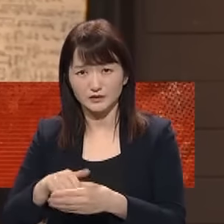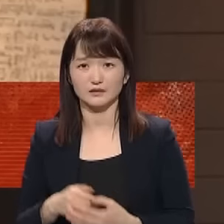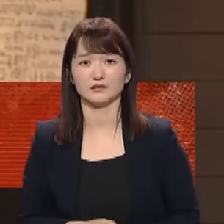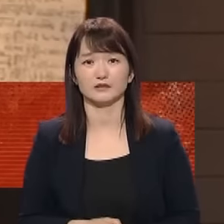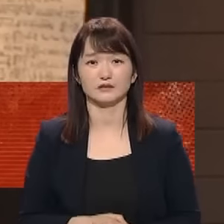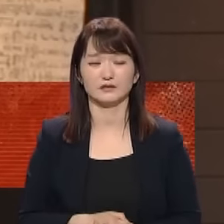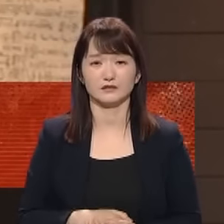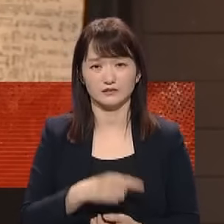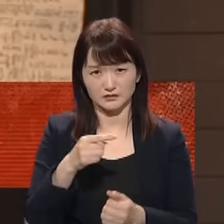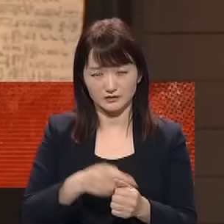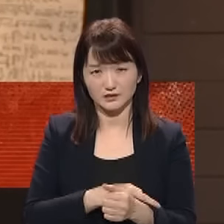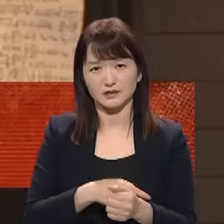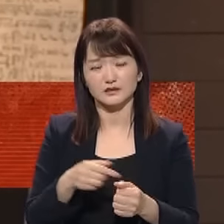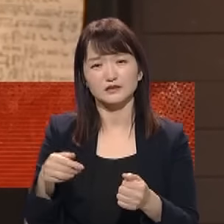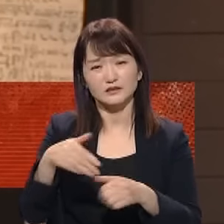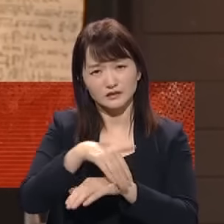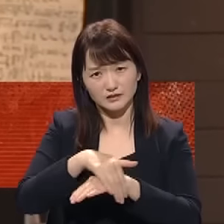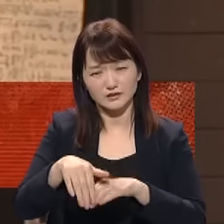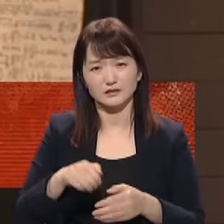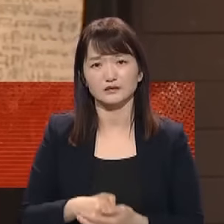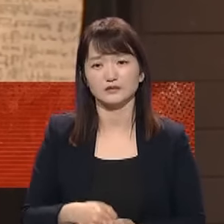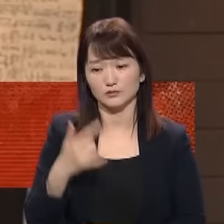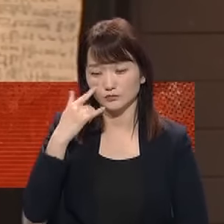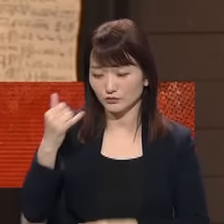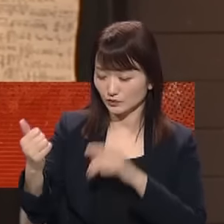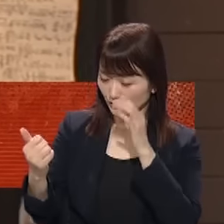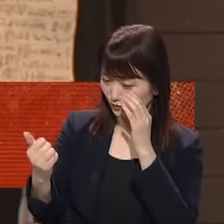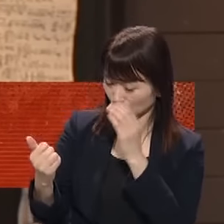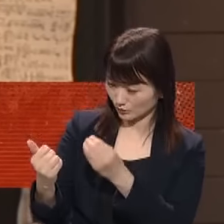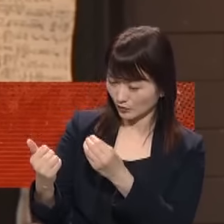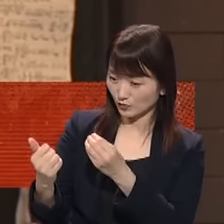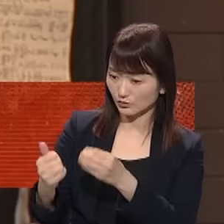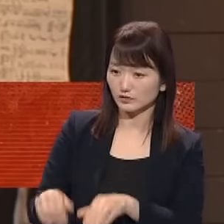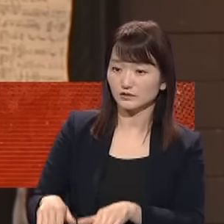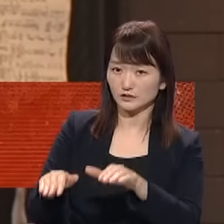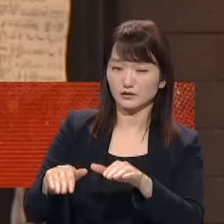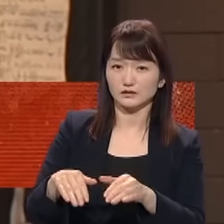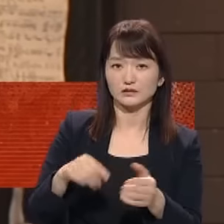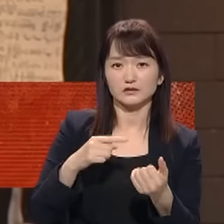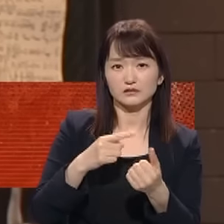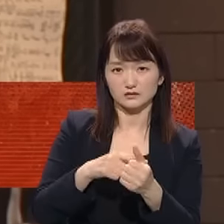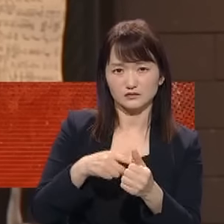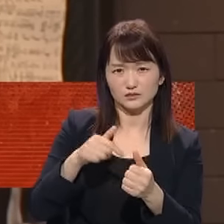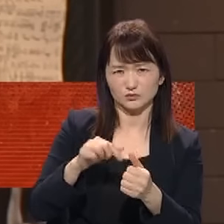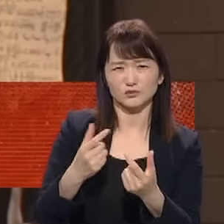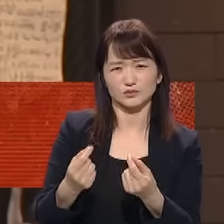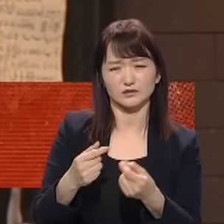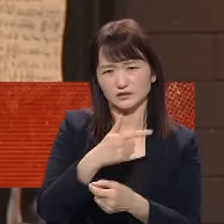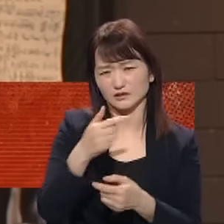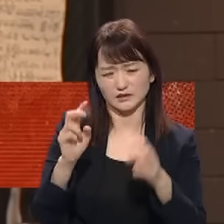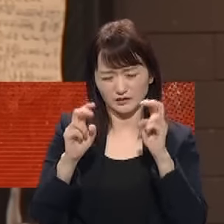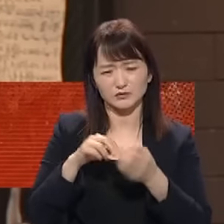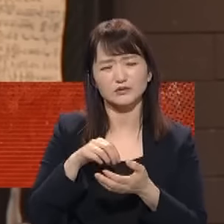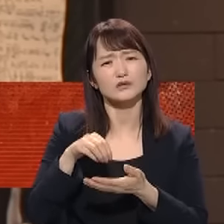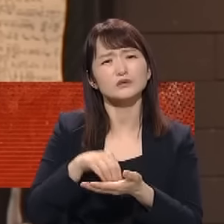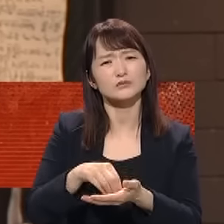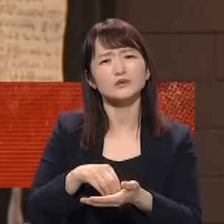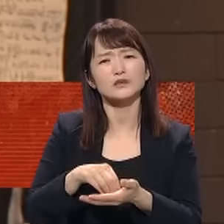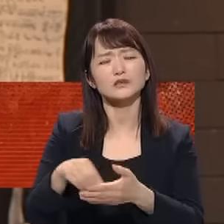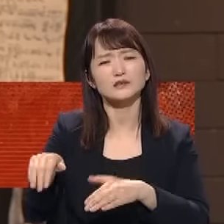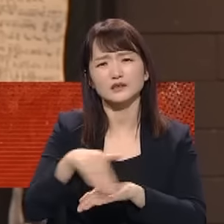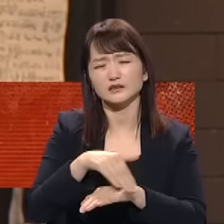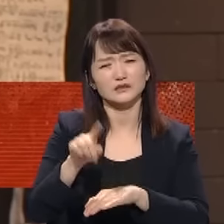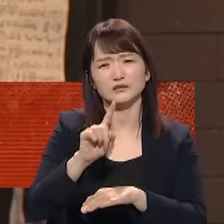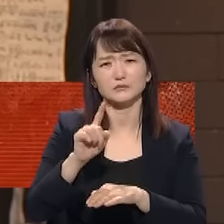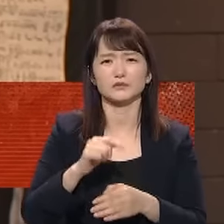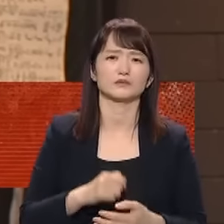평생 그런 부모 보고 자란 지훈 씨라고 어디 가겠니? 그깟 대기업이 뭐 별거야? 아이고, 유세는. 야, 일단 결혼은 해야 하니까 지훈